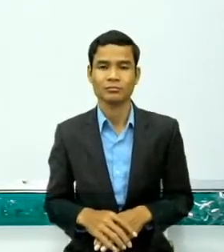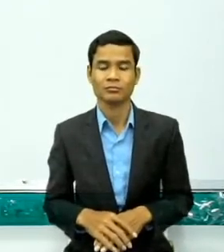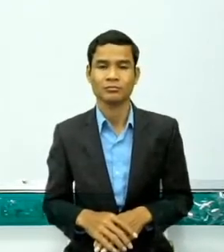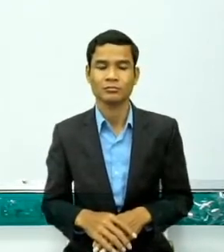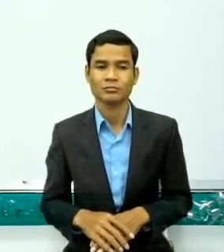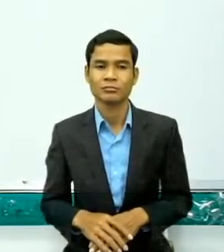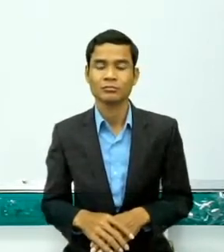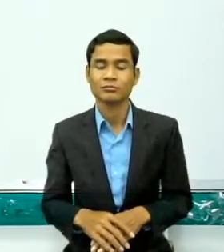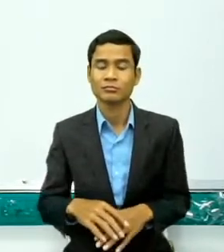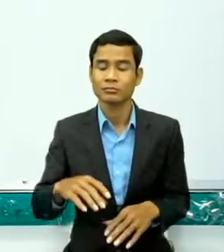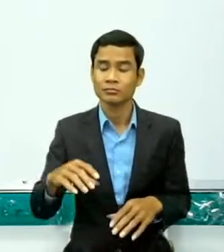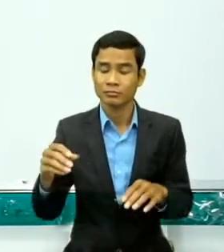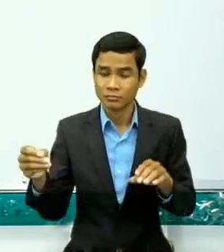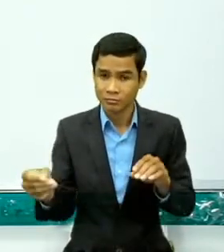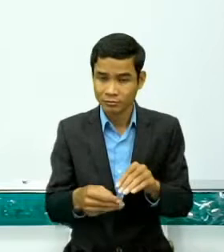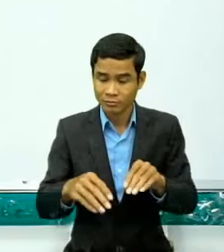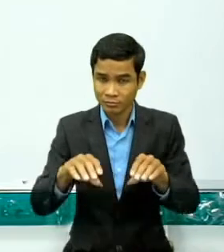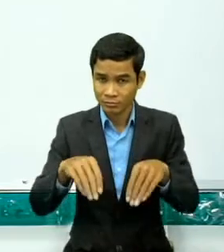កៃ